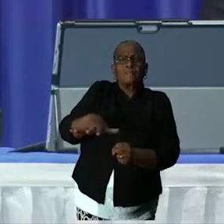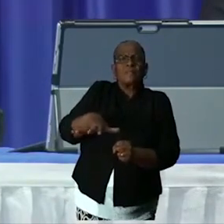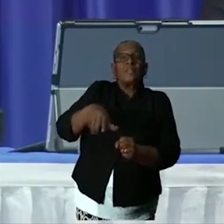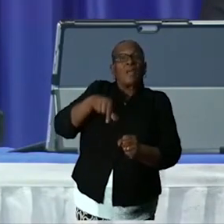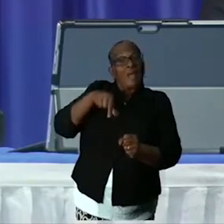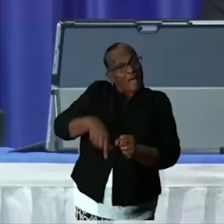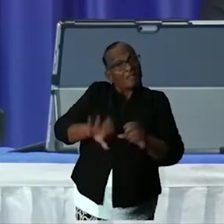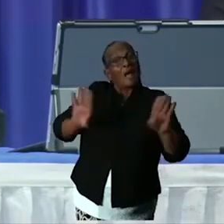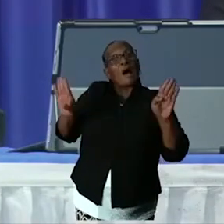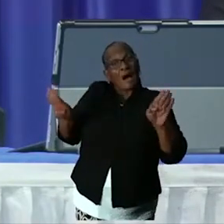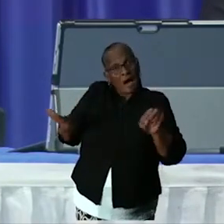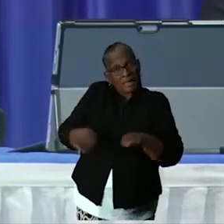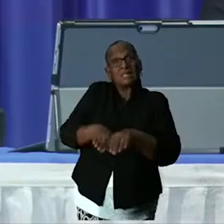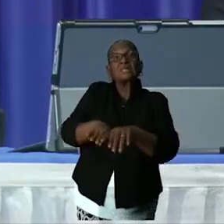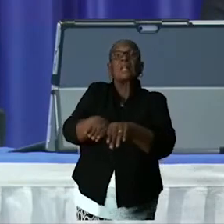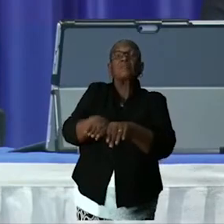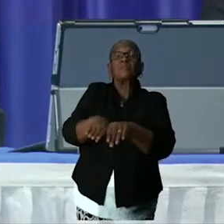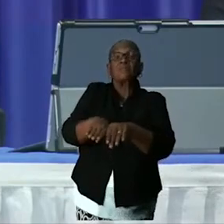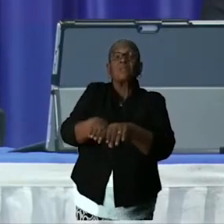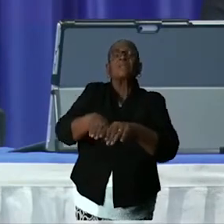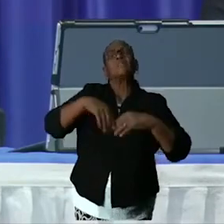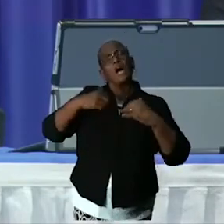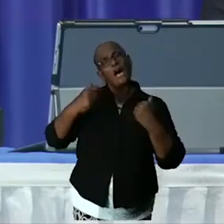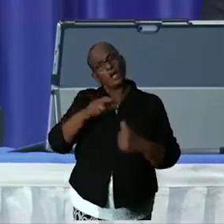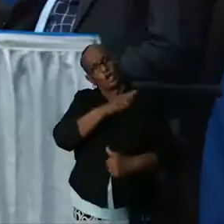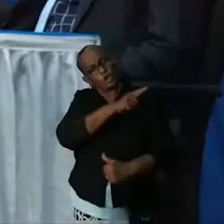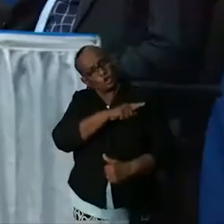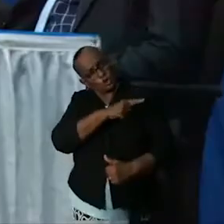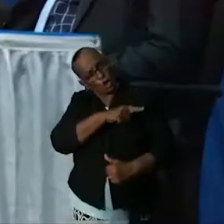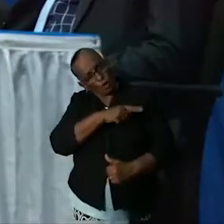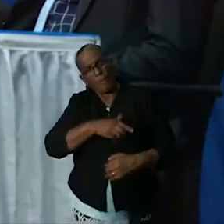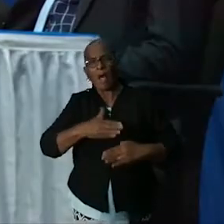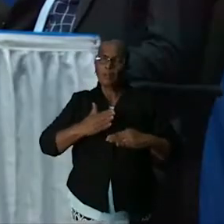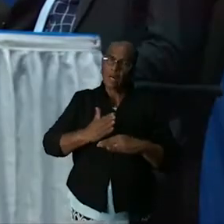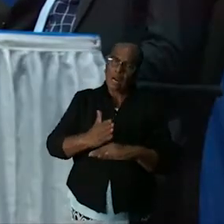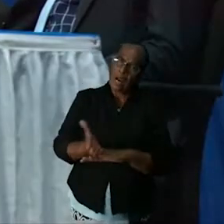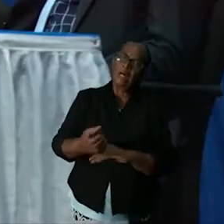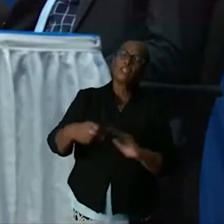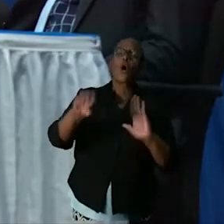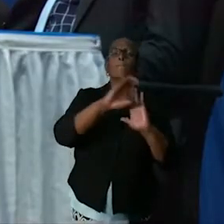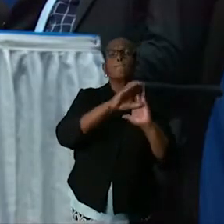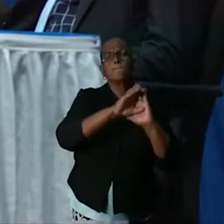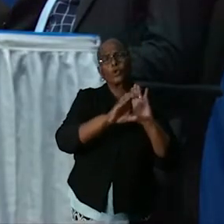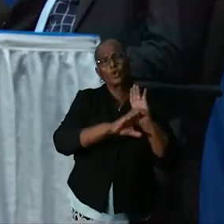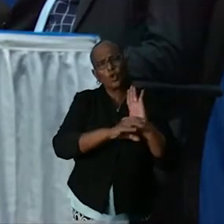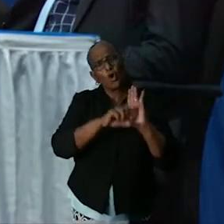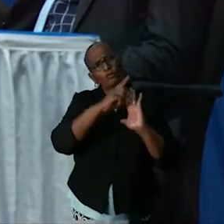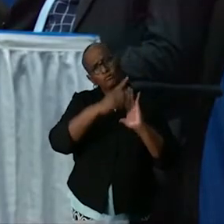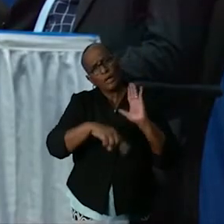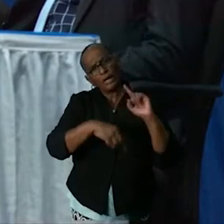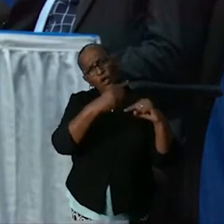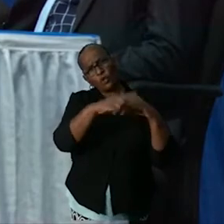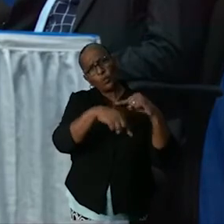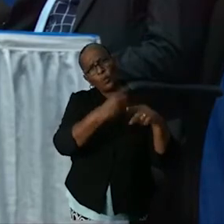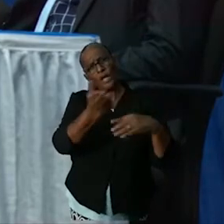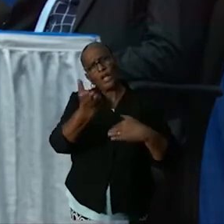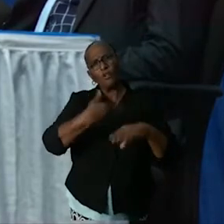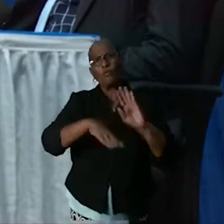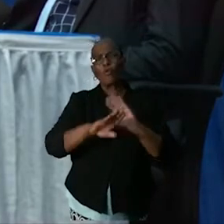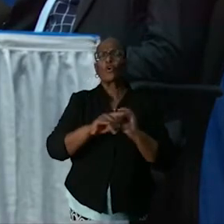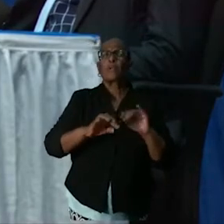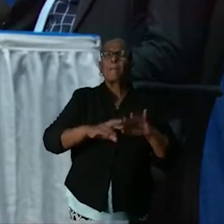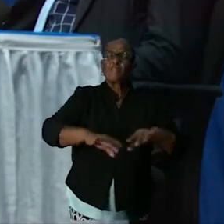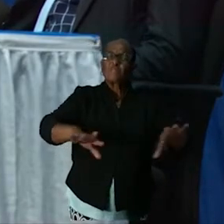en tegelijkertijd werken naar normalisatie, protocollen die ontwikkeld zouden worden met de